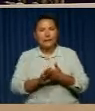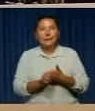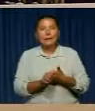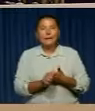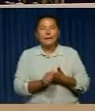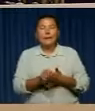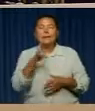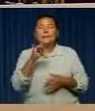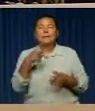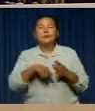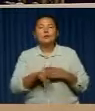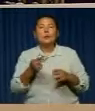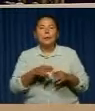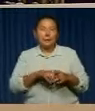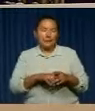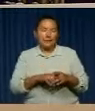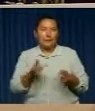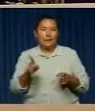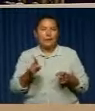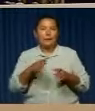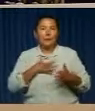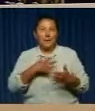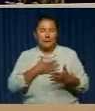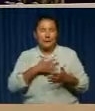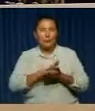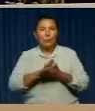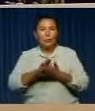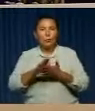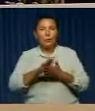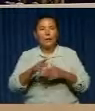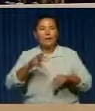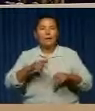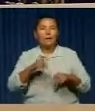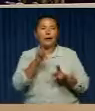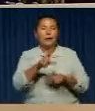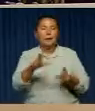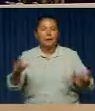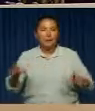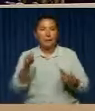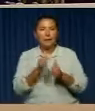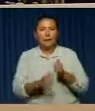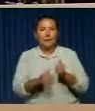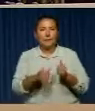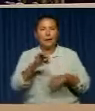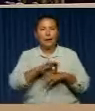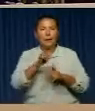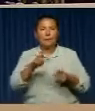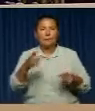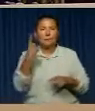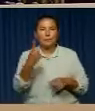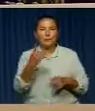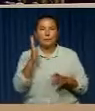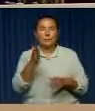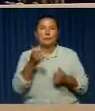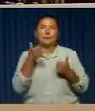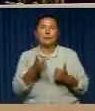келді. Концентратор деген нәрсе өзі бір портативтік үлкен бір құрал. Кішкентай әр азаматқа біріне, бір науқасқа біреу болса тіпті жақсы